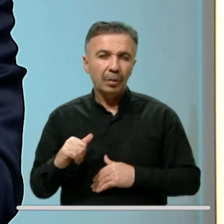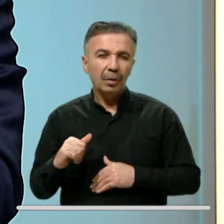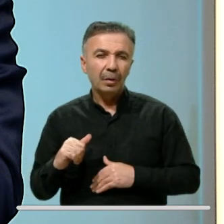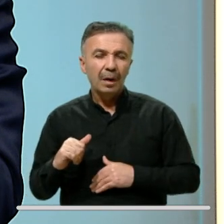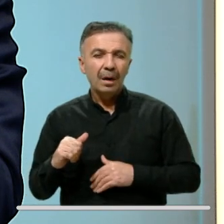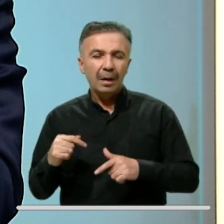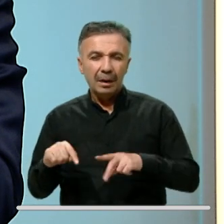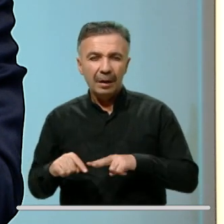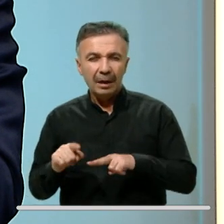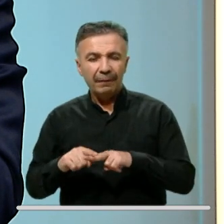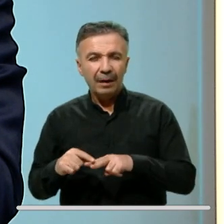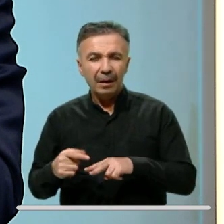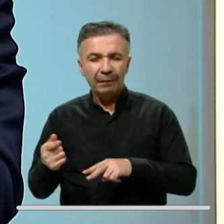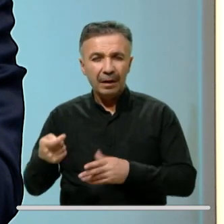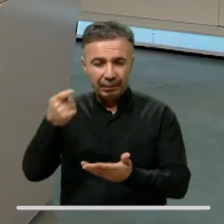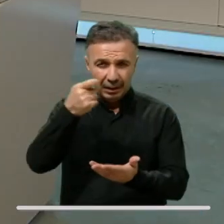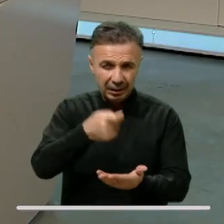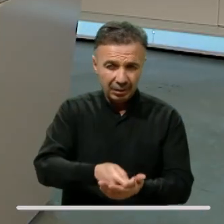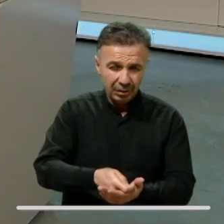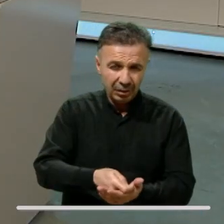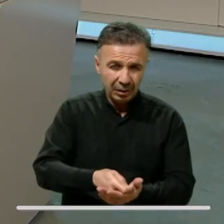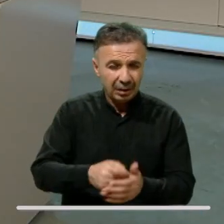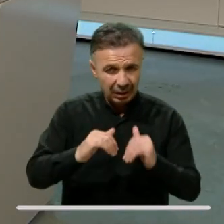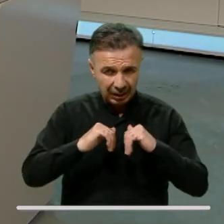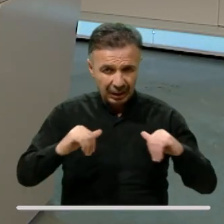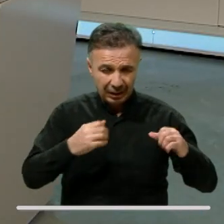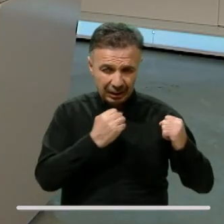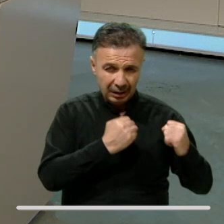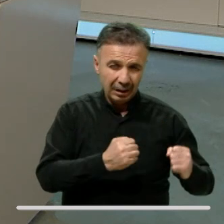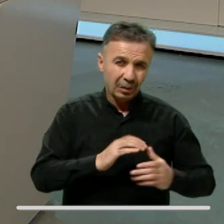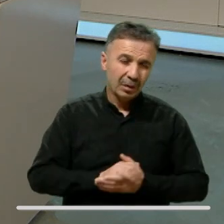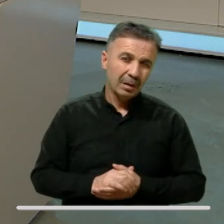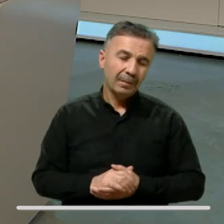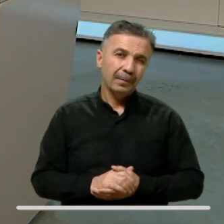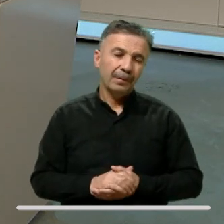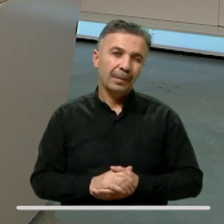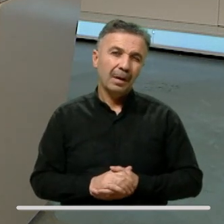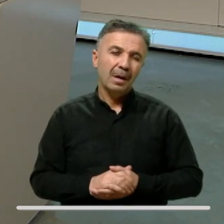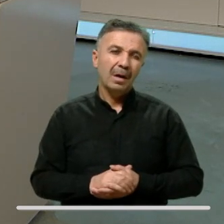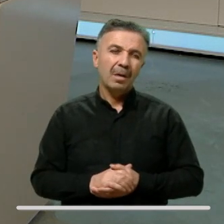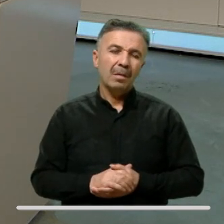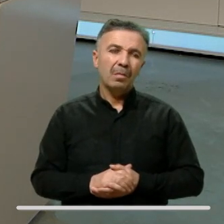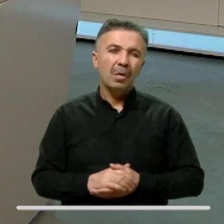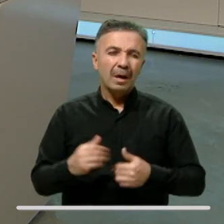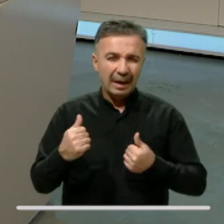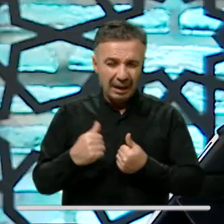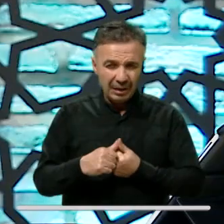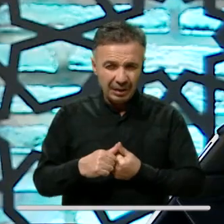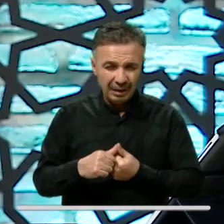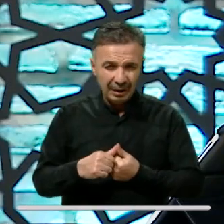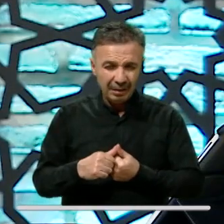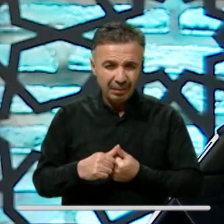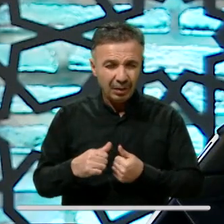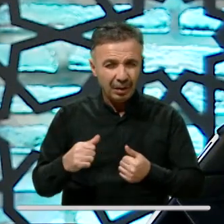yok o konuda ama ayrı kalıyorlar. Şimdi bir eş hanımından ne kadar süre ayrı kalabilir onu sormak istiyorum. Yani bunu